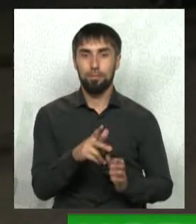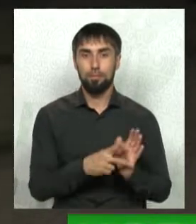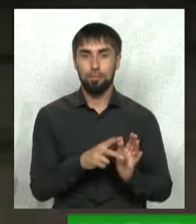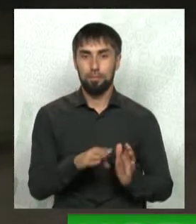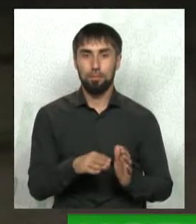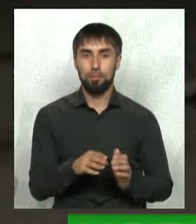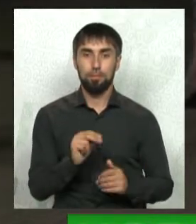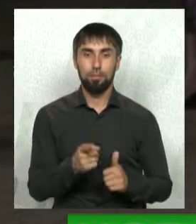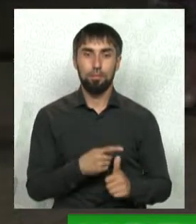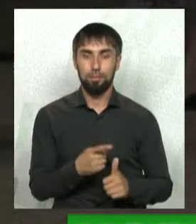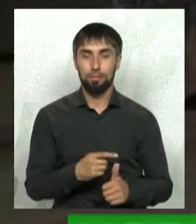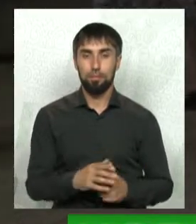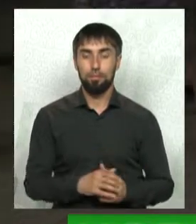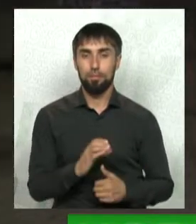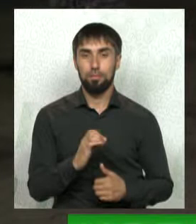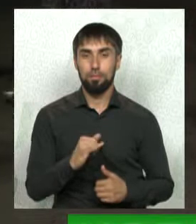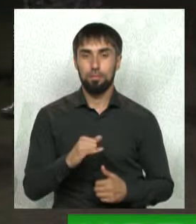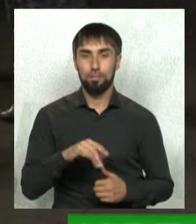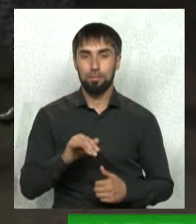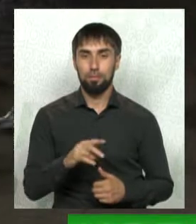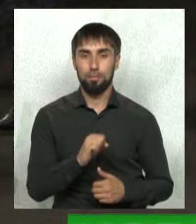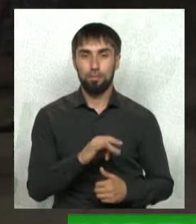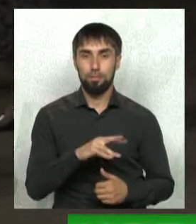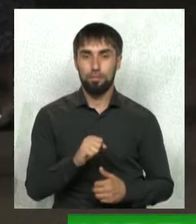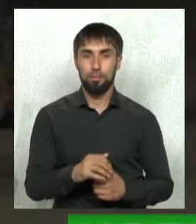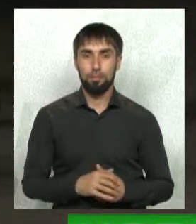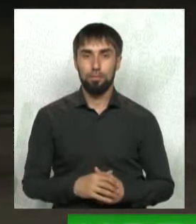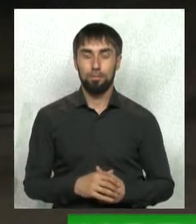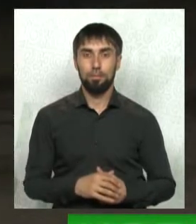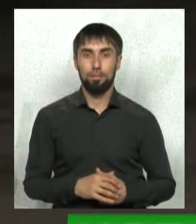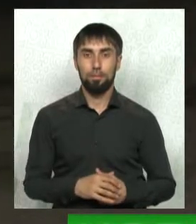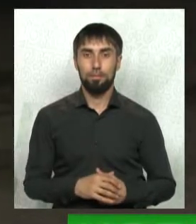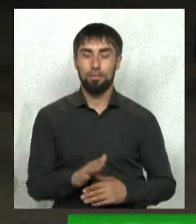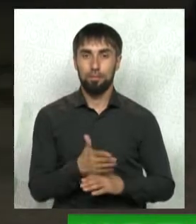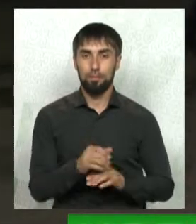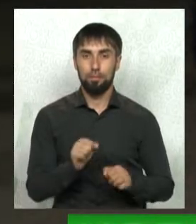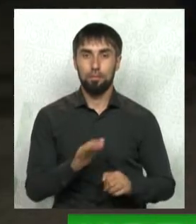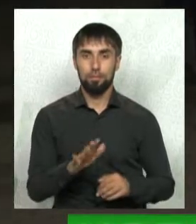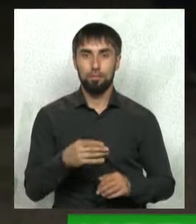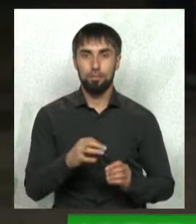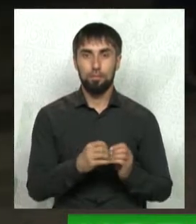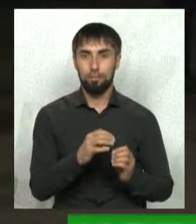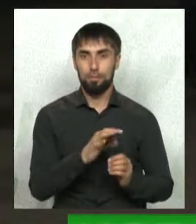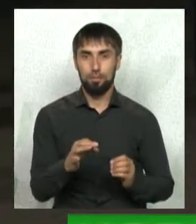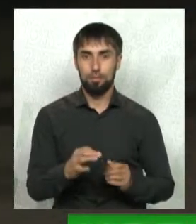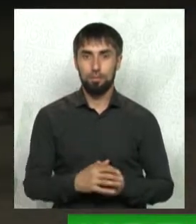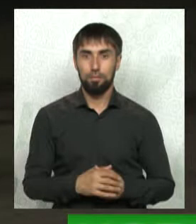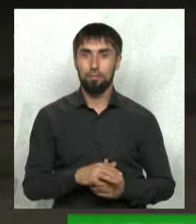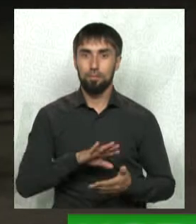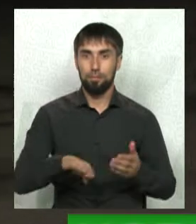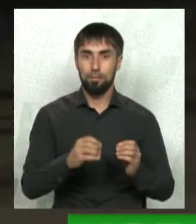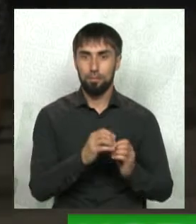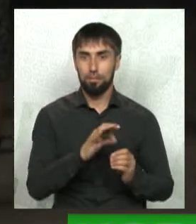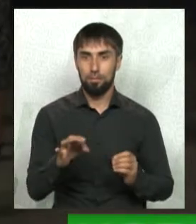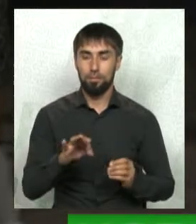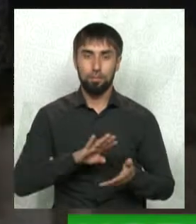8. Как вас зовут? Султан Абдулла. Абдул и Султан, смотрите, гулять можно только до 10:00. Ладно. После